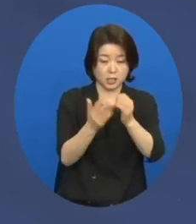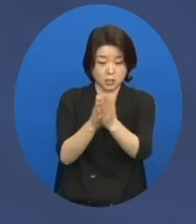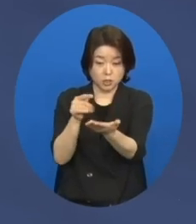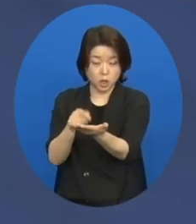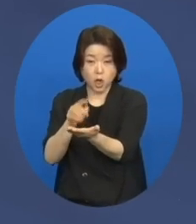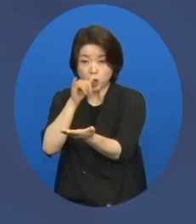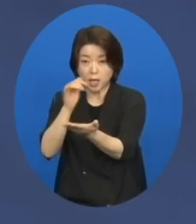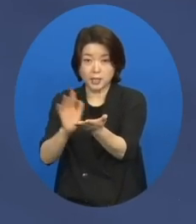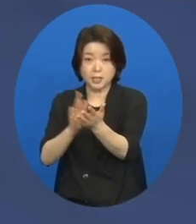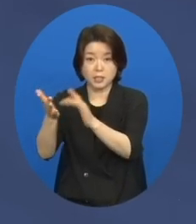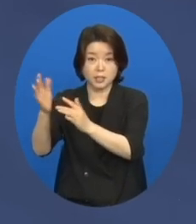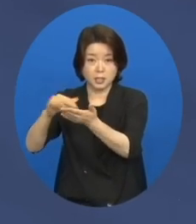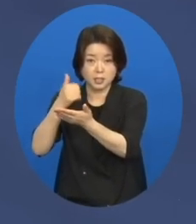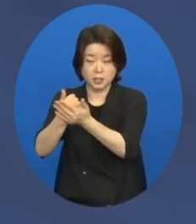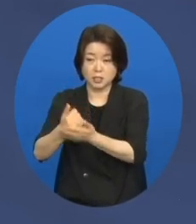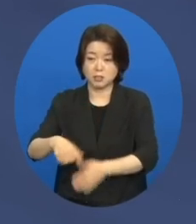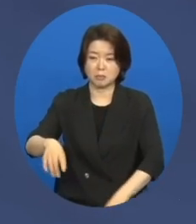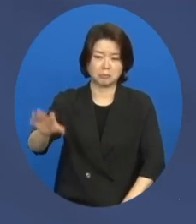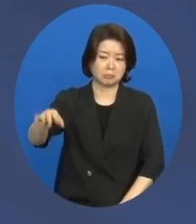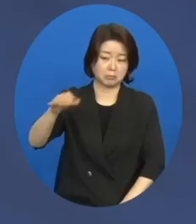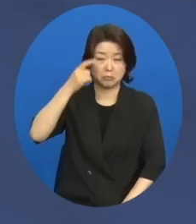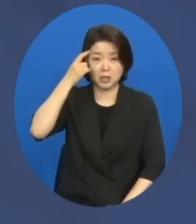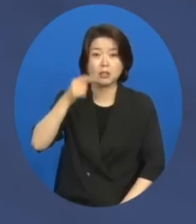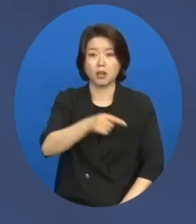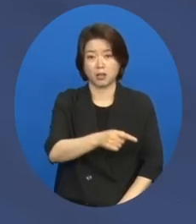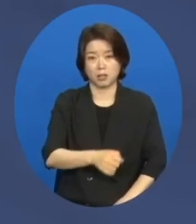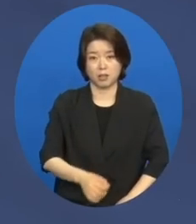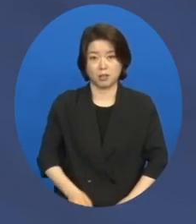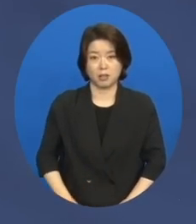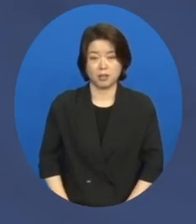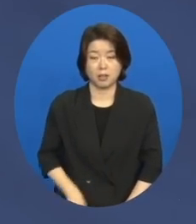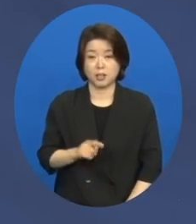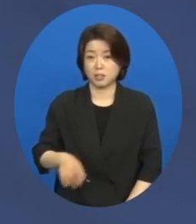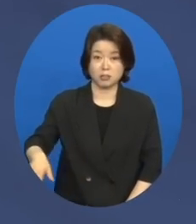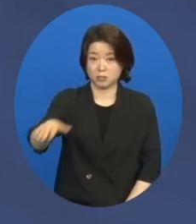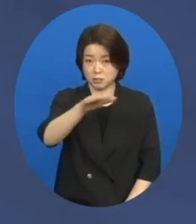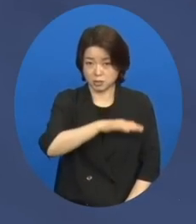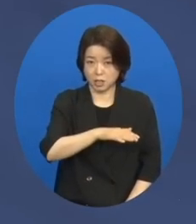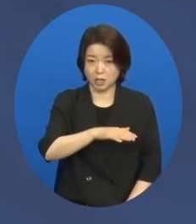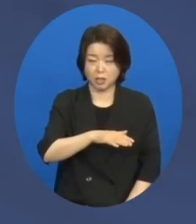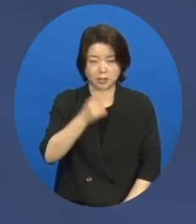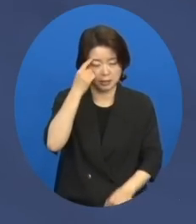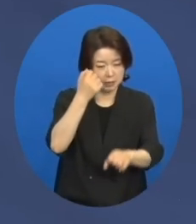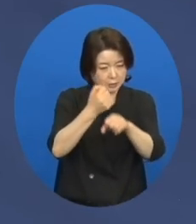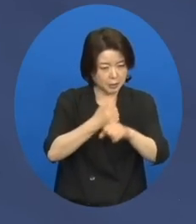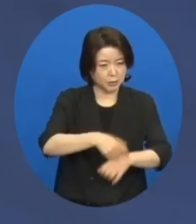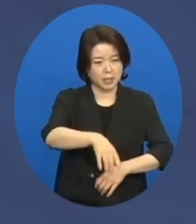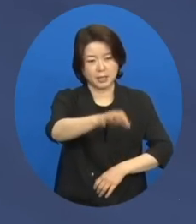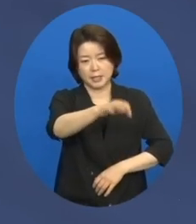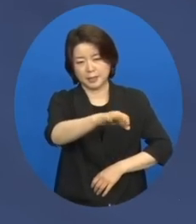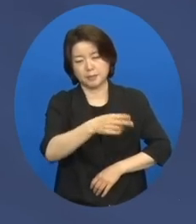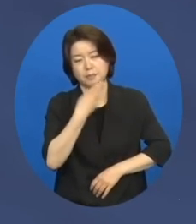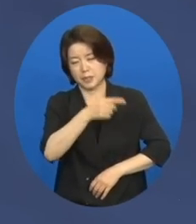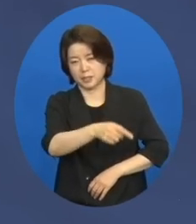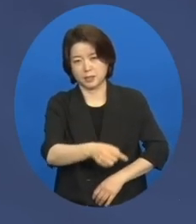있는 메시아를 코웃음치듯 합니다. 이거 전부 연구할 가치가 없는